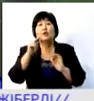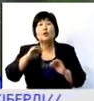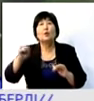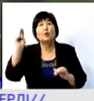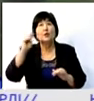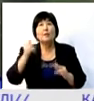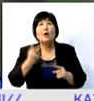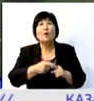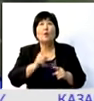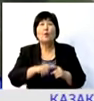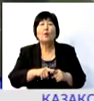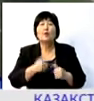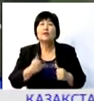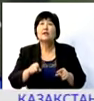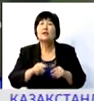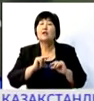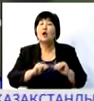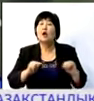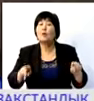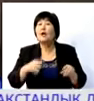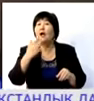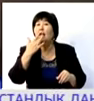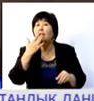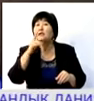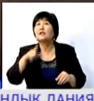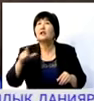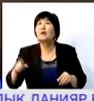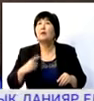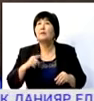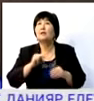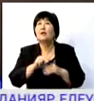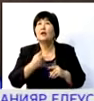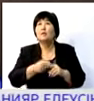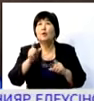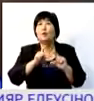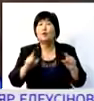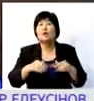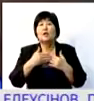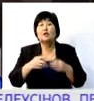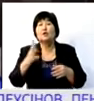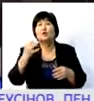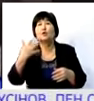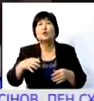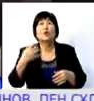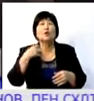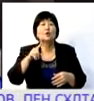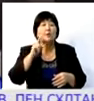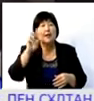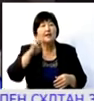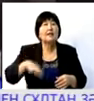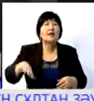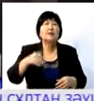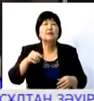алуда. Оларға жергілікті мұғалімдермен қатар шетелдік мамандар да дәріс береді. Аталмыш білім ошағын тәмамдаған 450-ге жуық сыр бойлық жас еліміздің